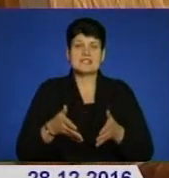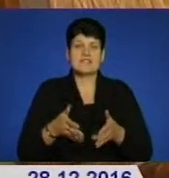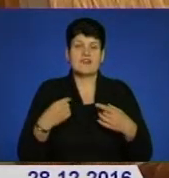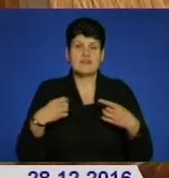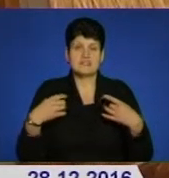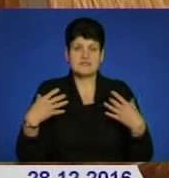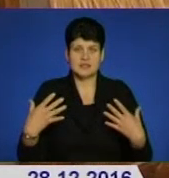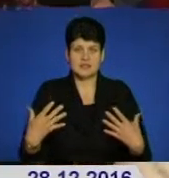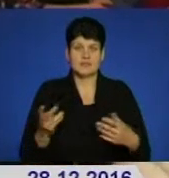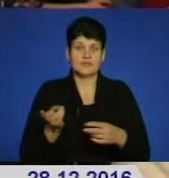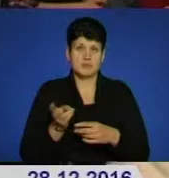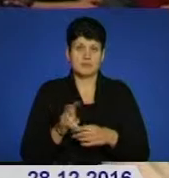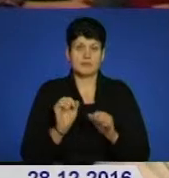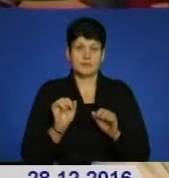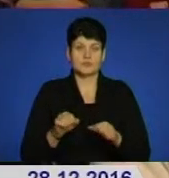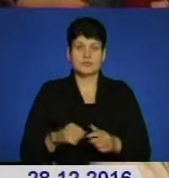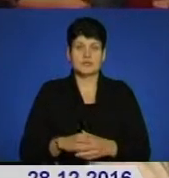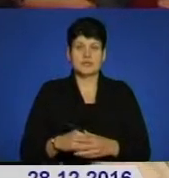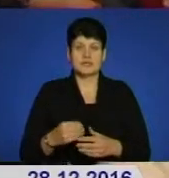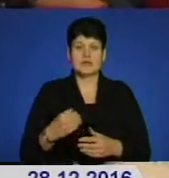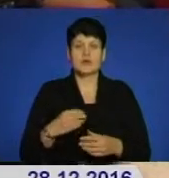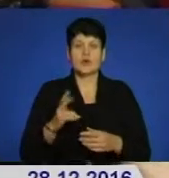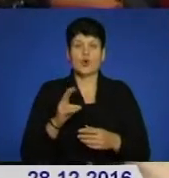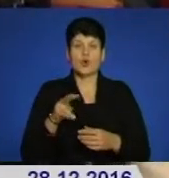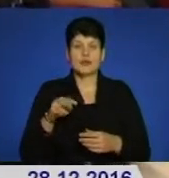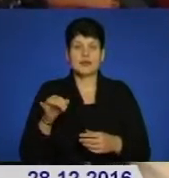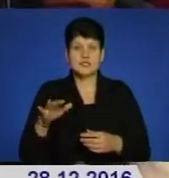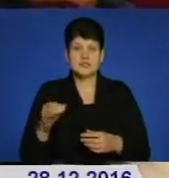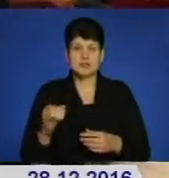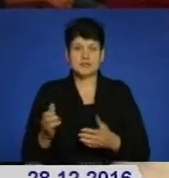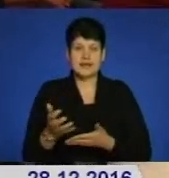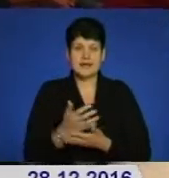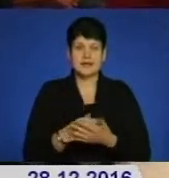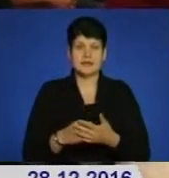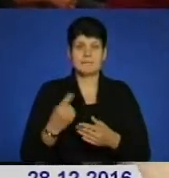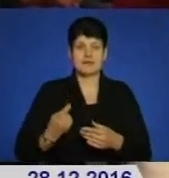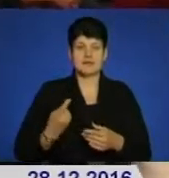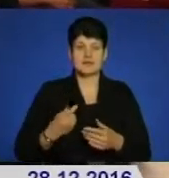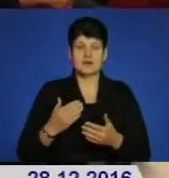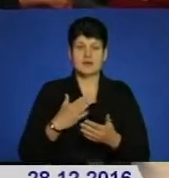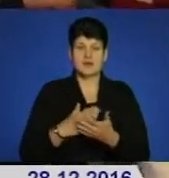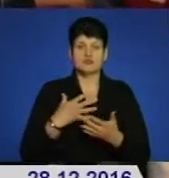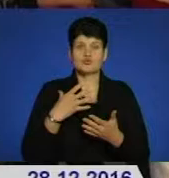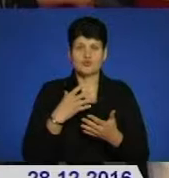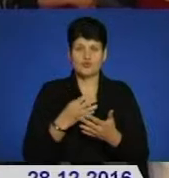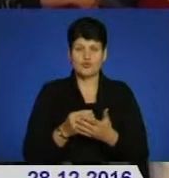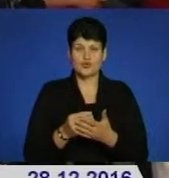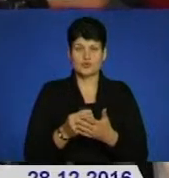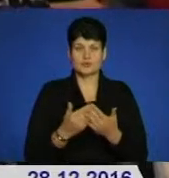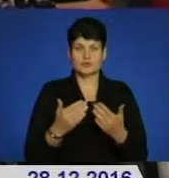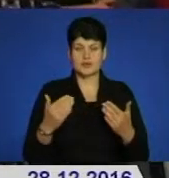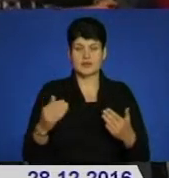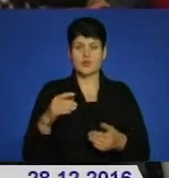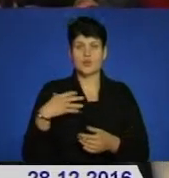галерею вільний. І колекціонерка, і майстриня, і лялькарка. Маю свою етногалерею у Львові. Тут, можливо,